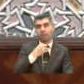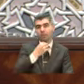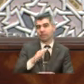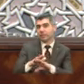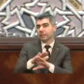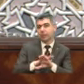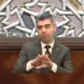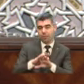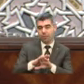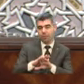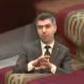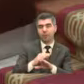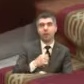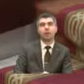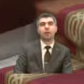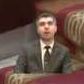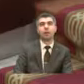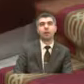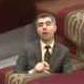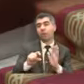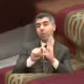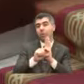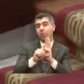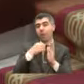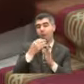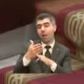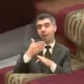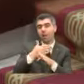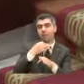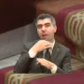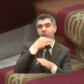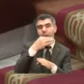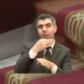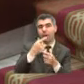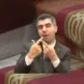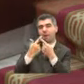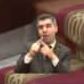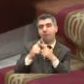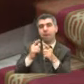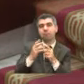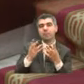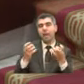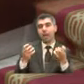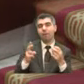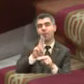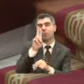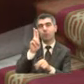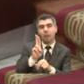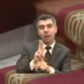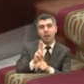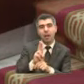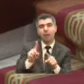انا هذا الموضوع هذا كنت تكلمت فيه لان كانوا فيه واحد العدد الاسئله اللي تيتعلقوا بهذه القضيه ديال الانقطاعات في